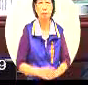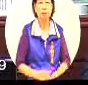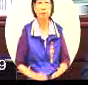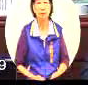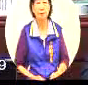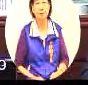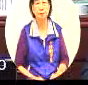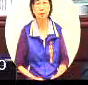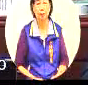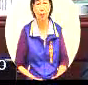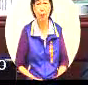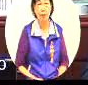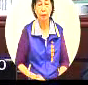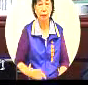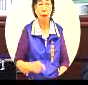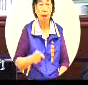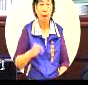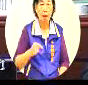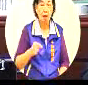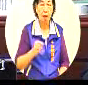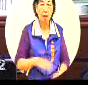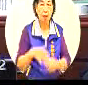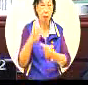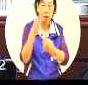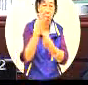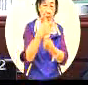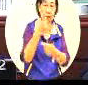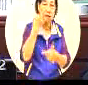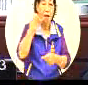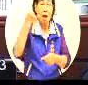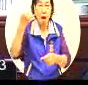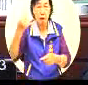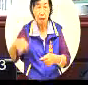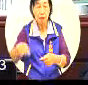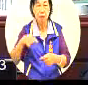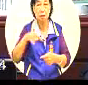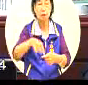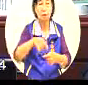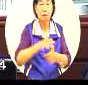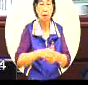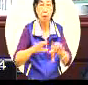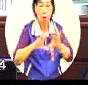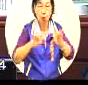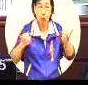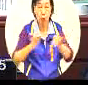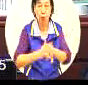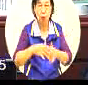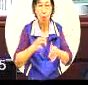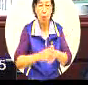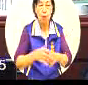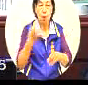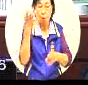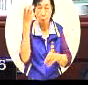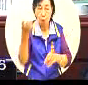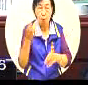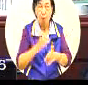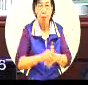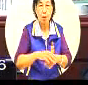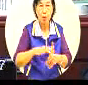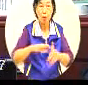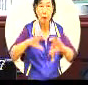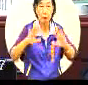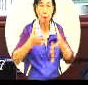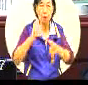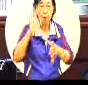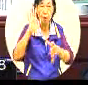哦，旗津土地，我想对不起，旗津土地大部分都是国有财产区，我认为这个中间确实有很不合理。